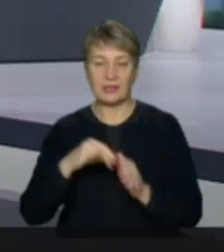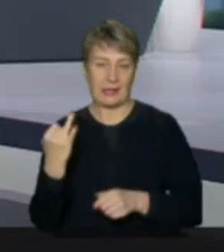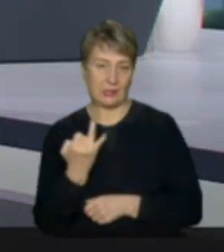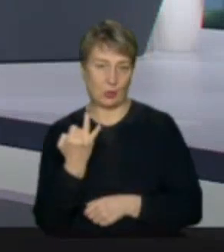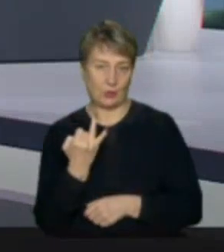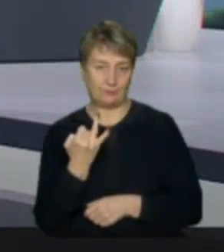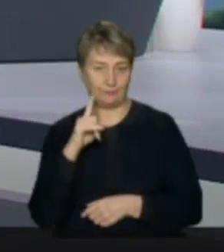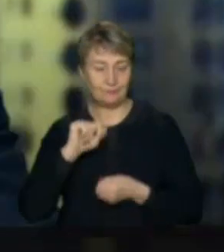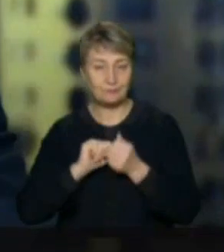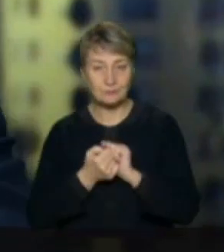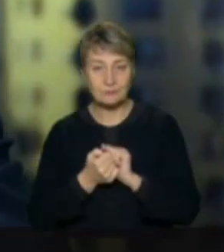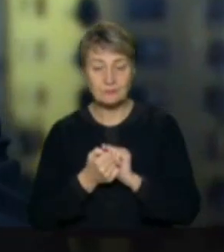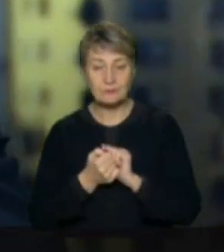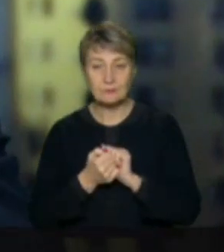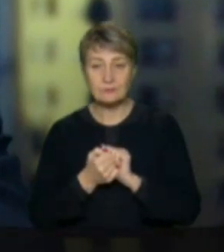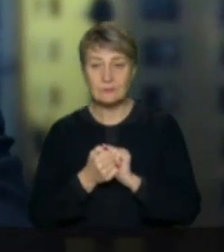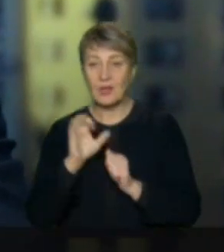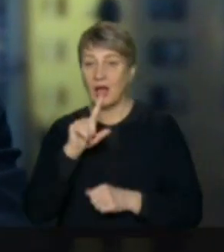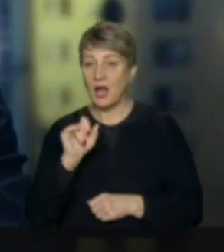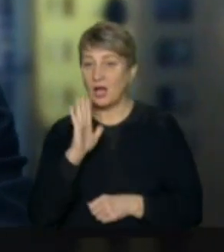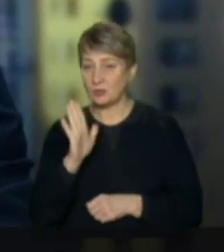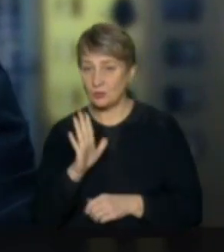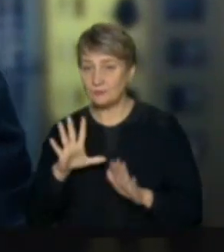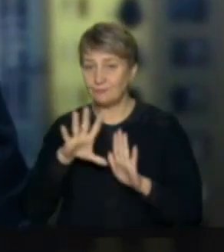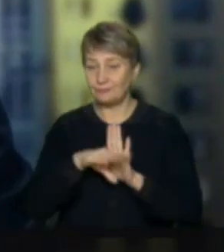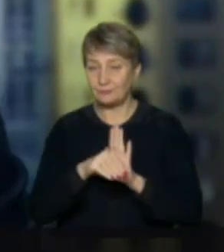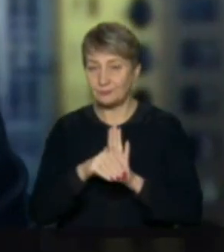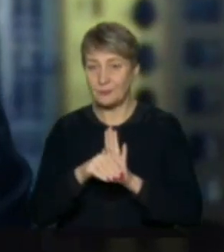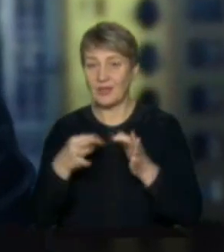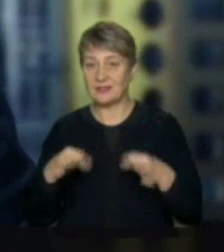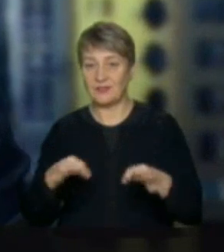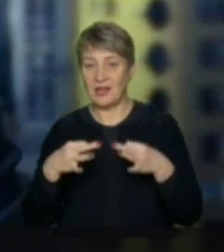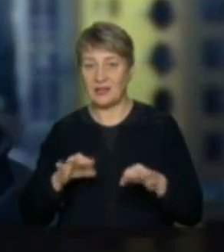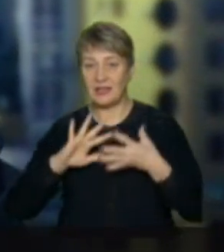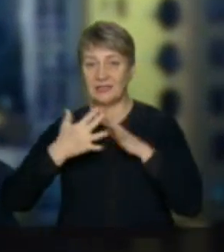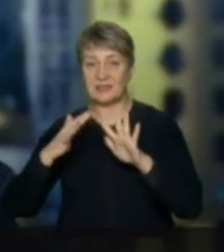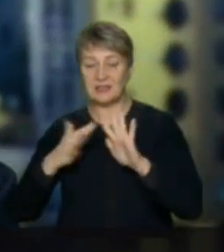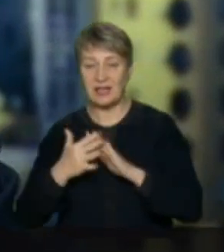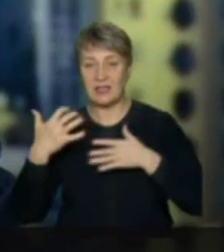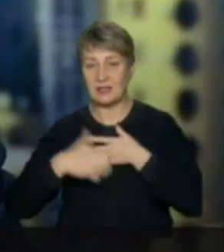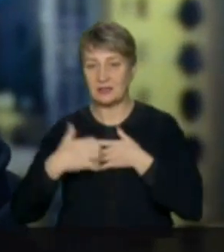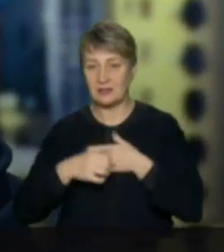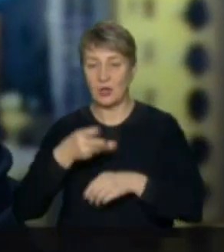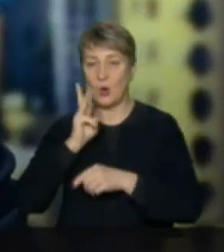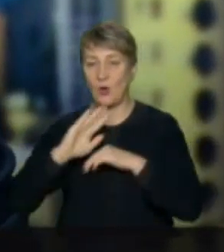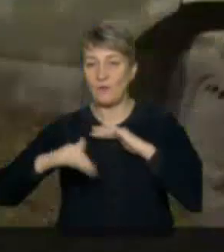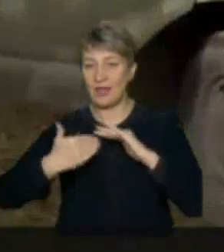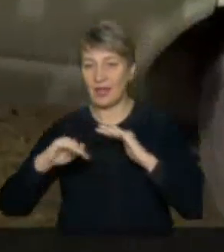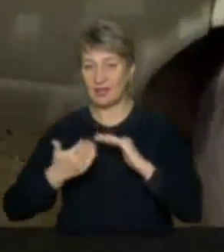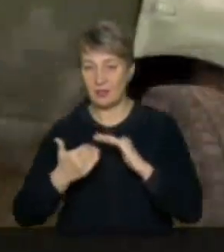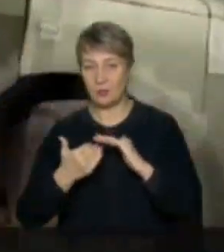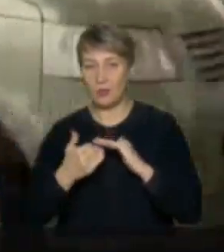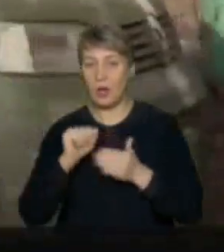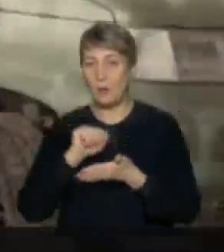Тим часом азовці заходять у звільнені села Херсонщини. Відповідне відео опубліковане в їхньому офіційному